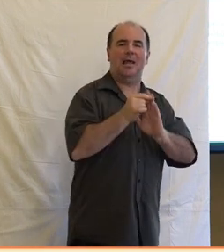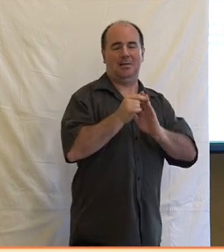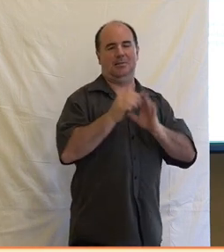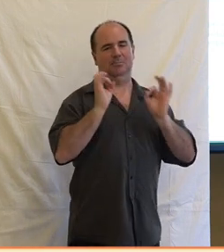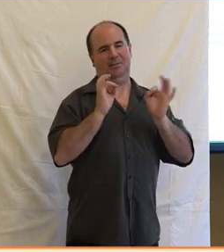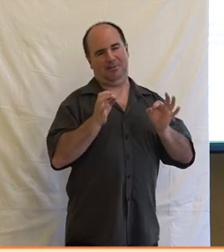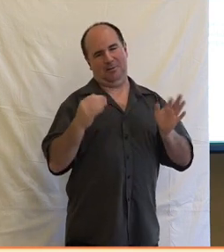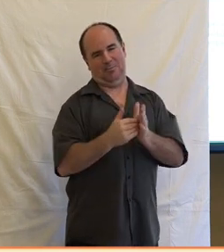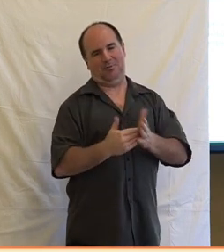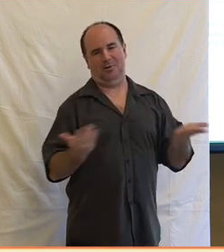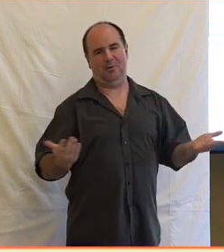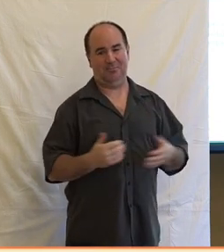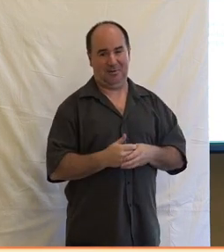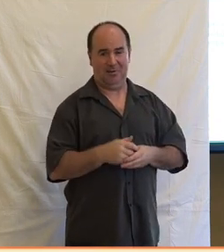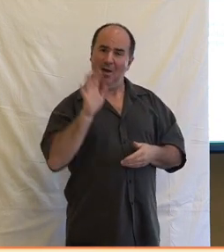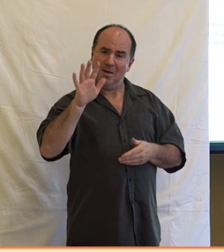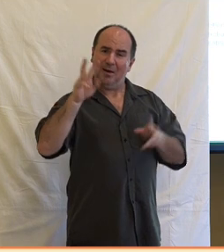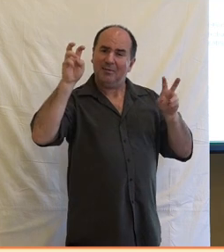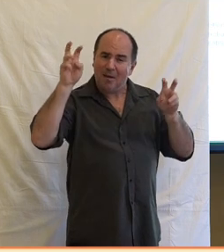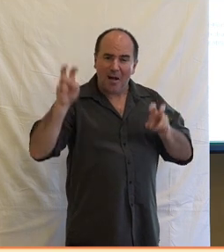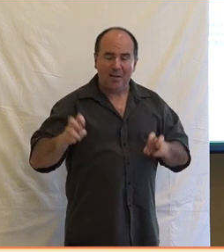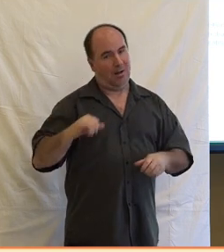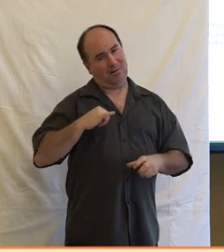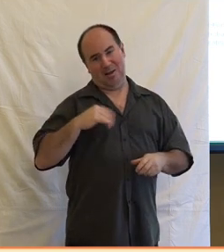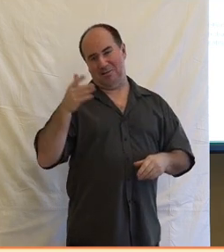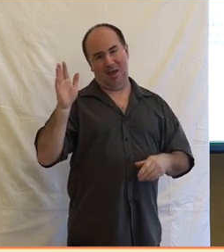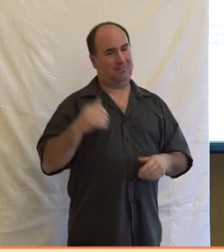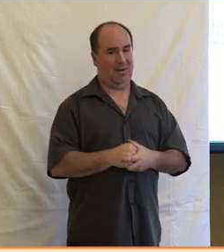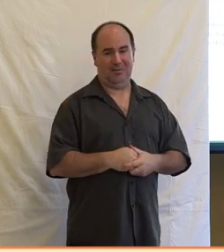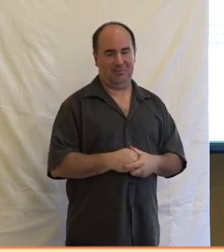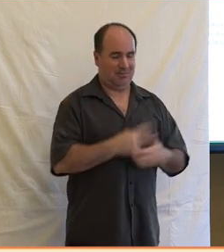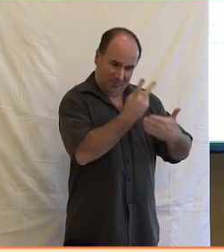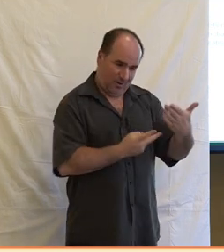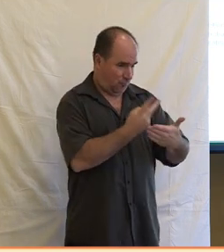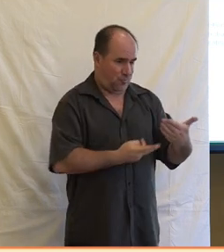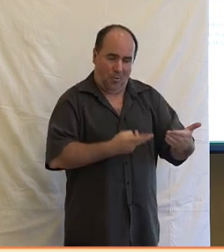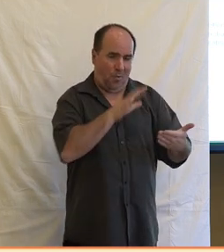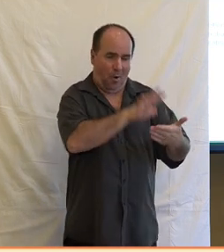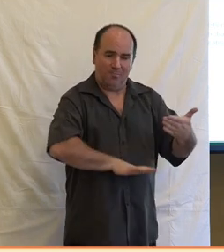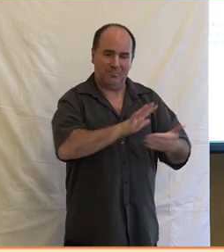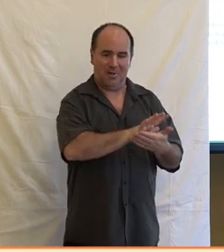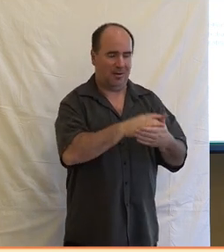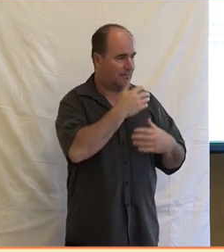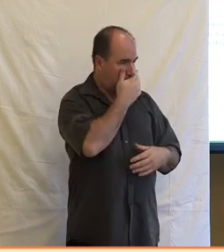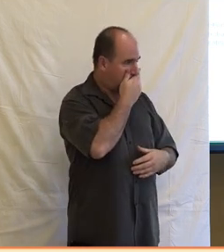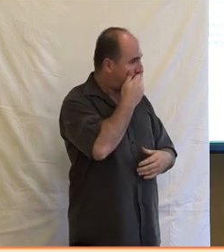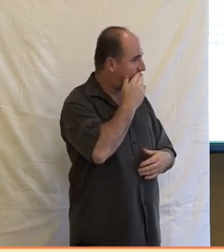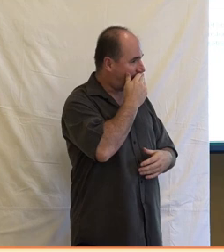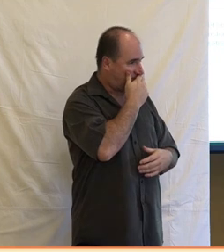média tyto obsahy většinou neprodukují. I když přes